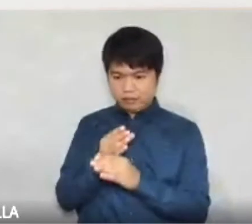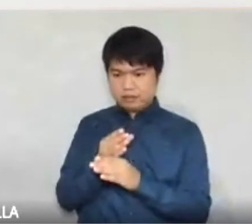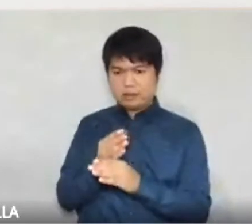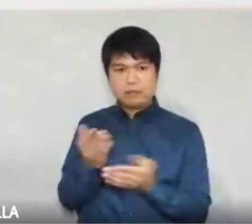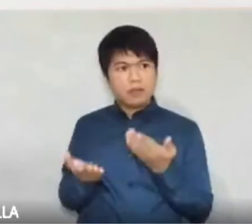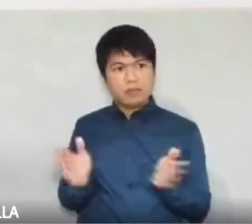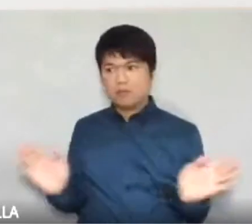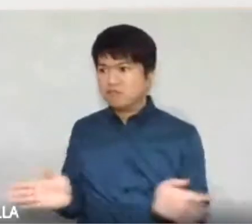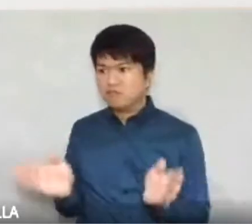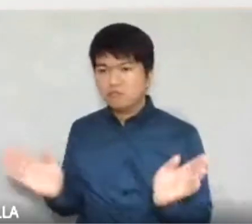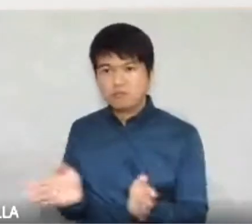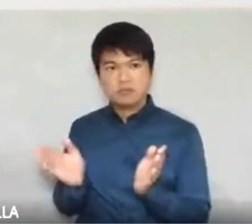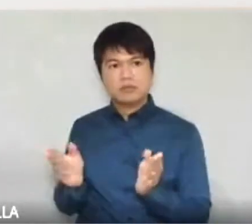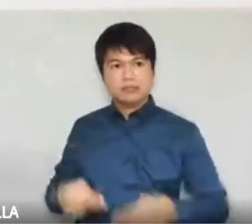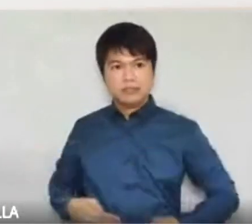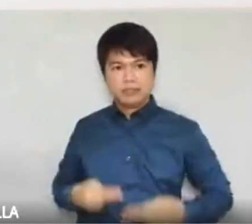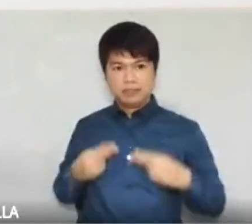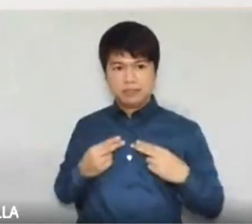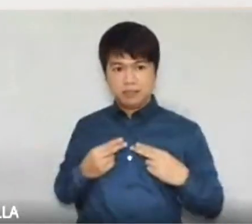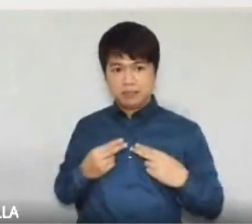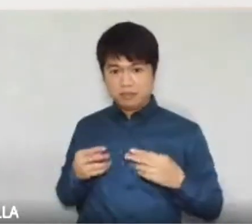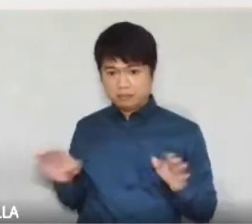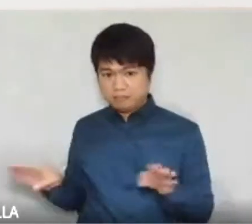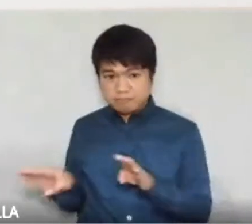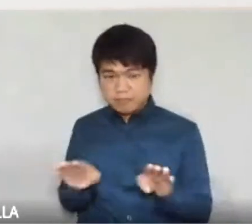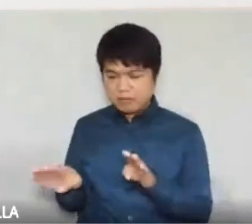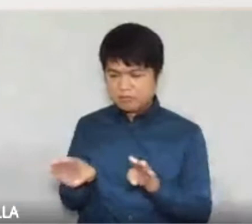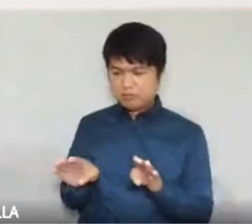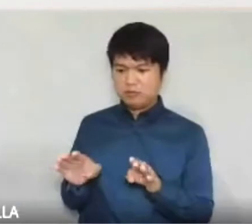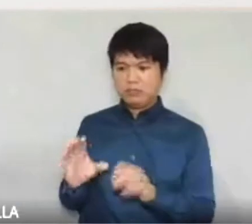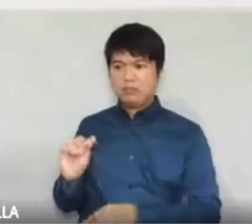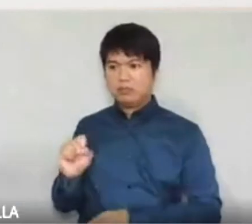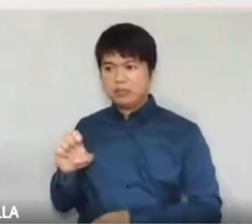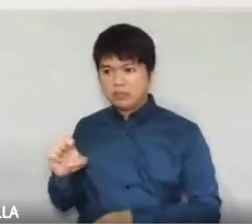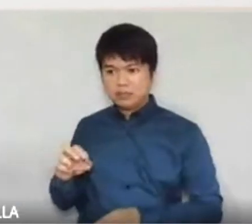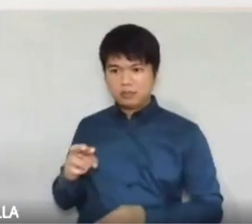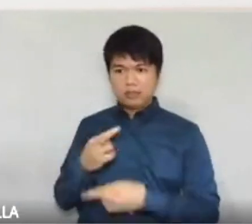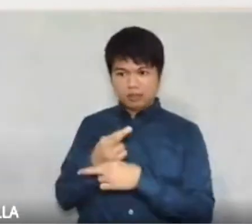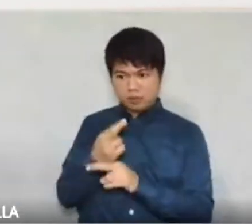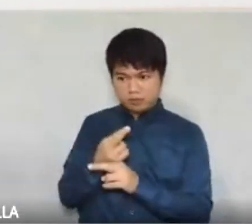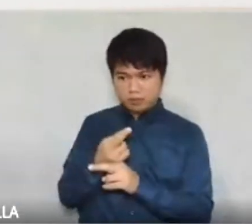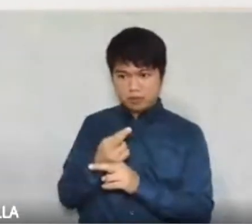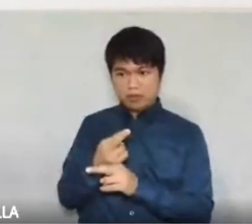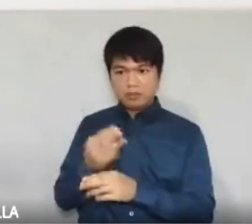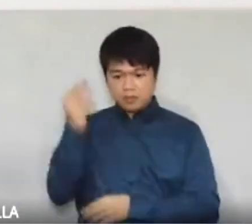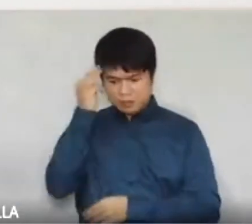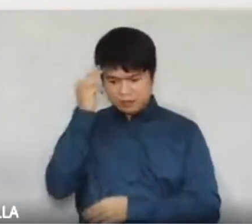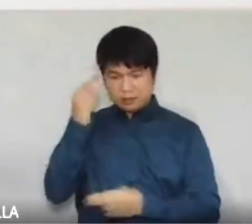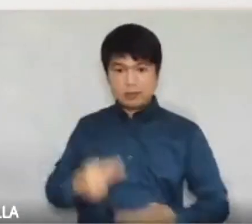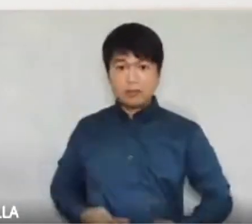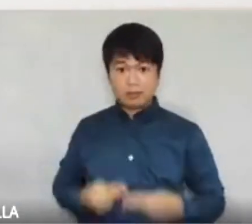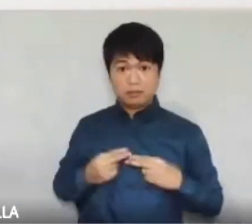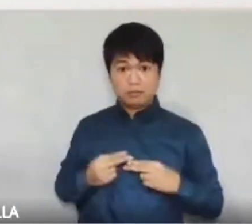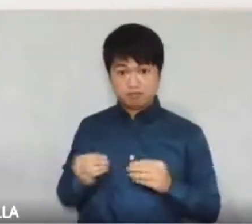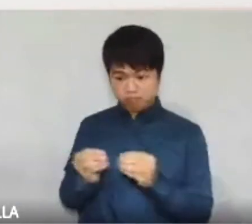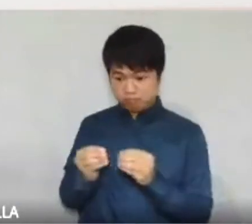magandang health-seeking behavior sa mga kaso ng reproductive o mental health, lalo na sa mga